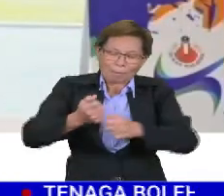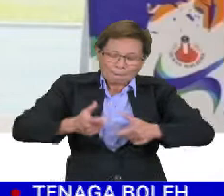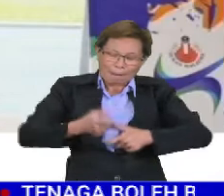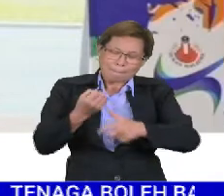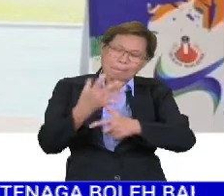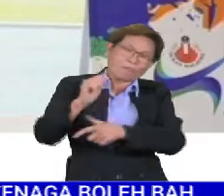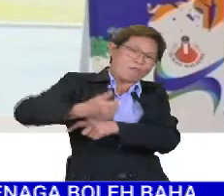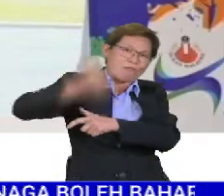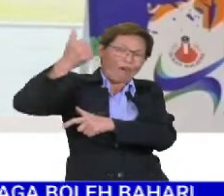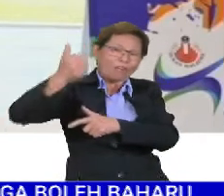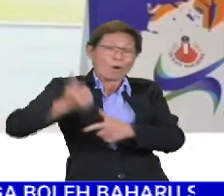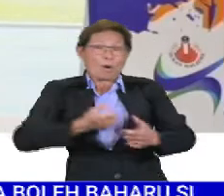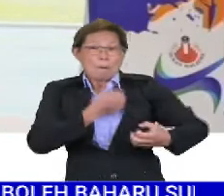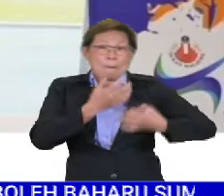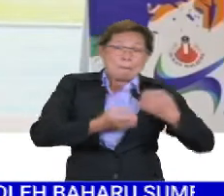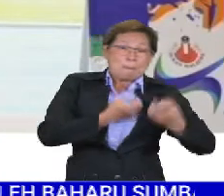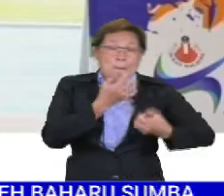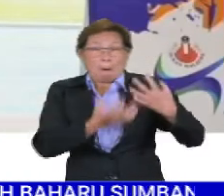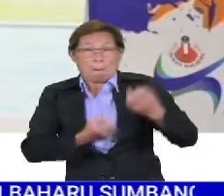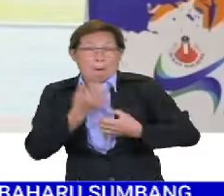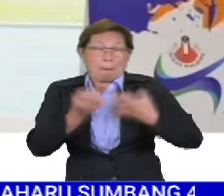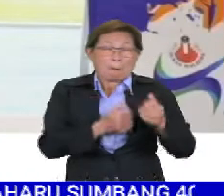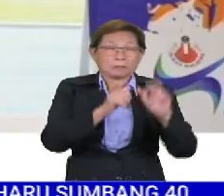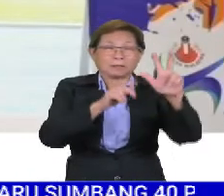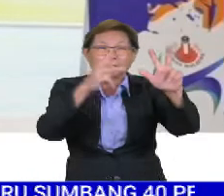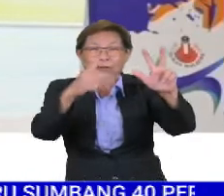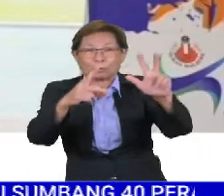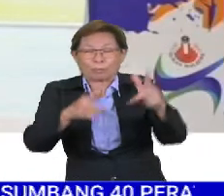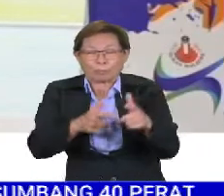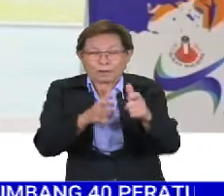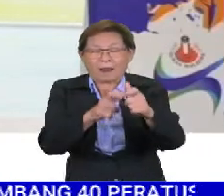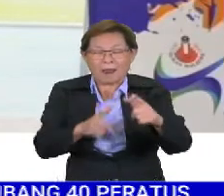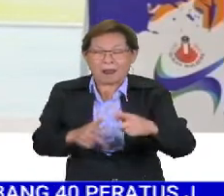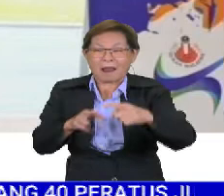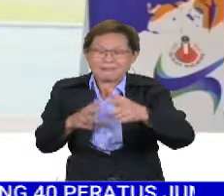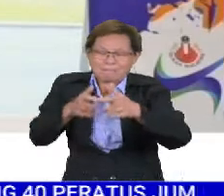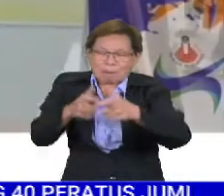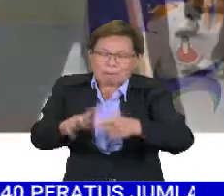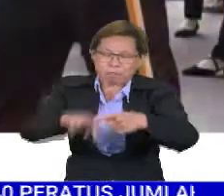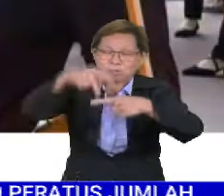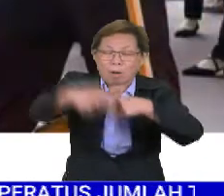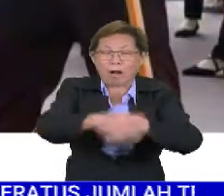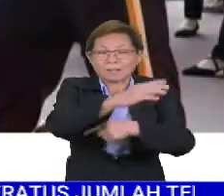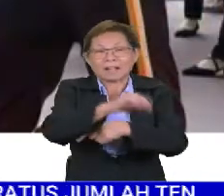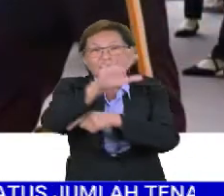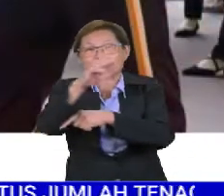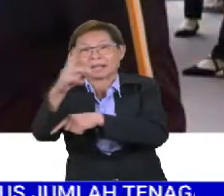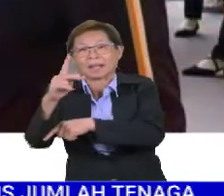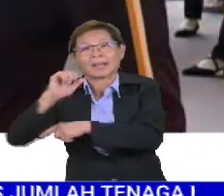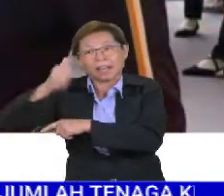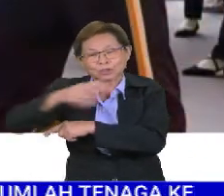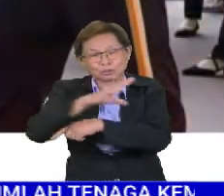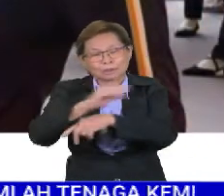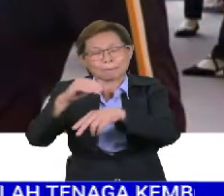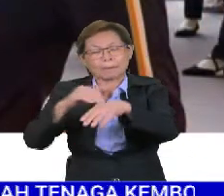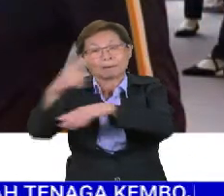selain membakar semangatnya untuk beraksi dalam ac-3000 mitel lari berhalangan dan Acer 5000 m pada esok dan sabtu